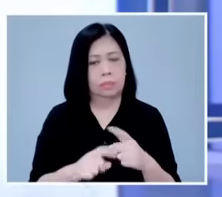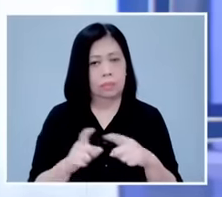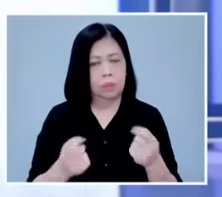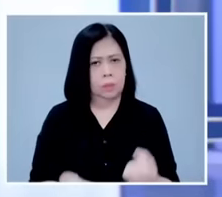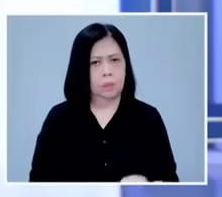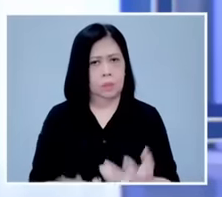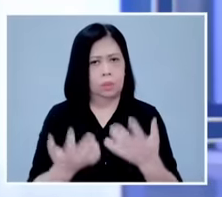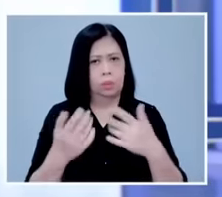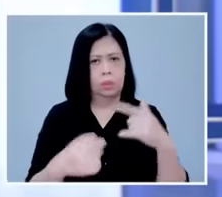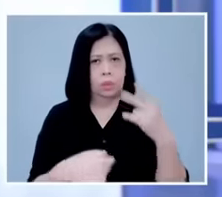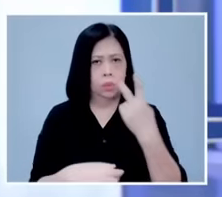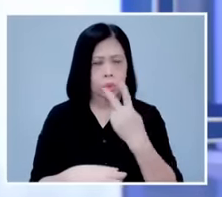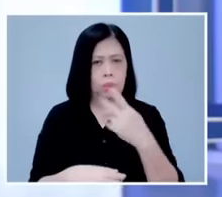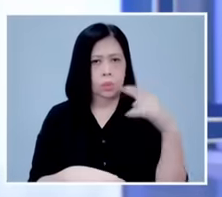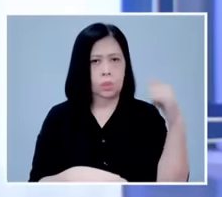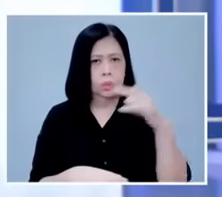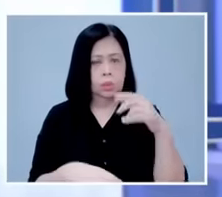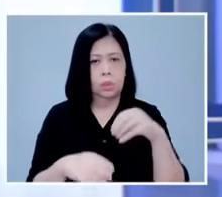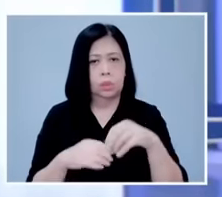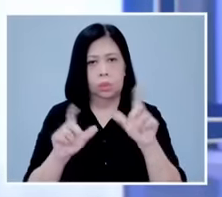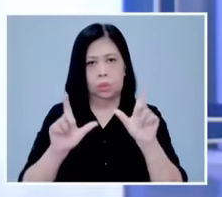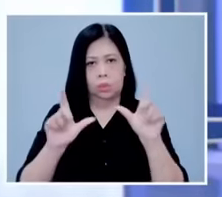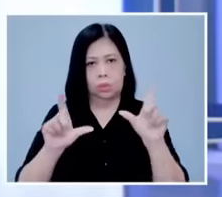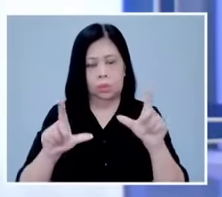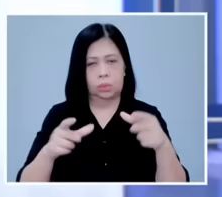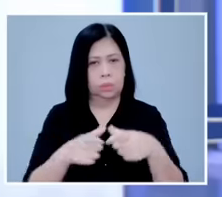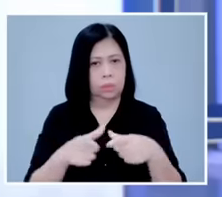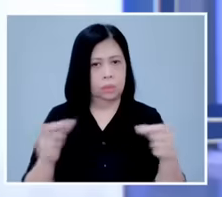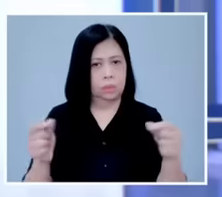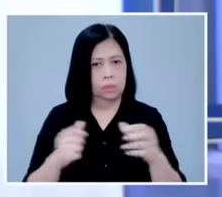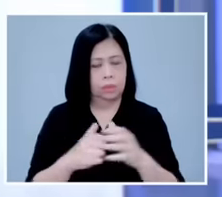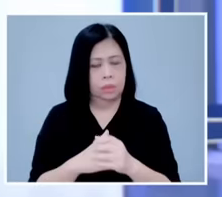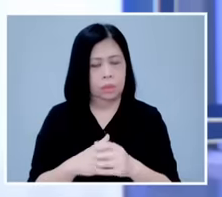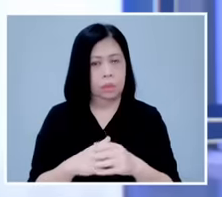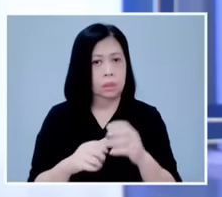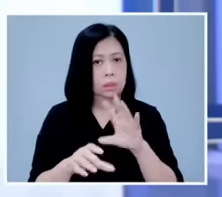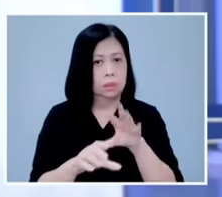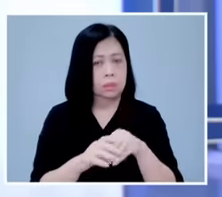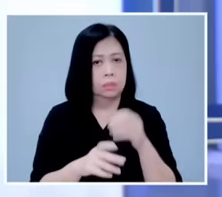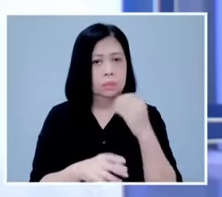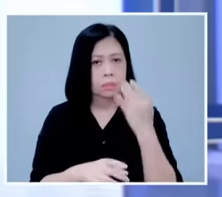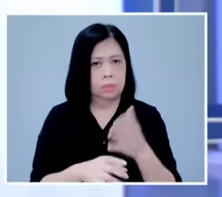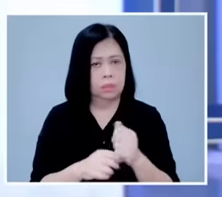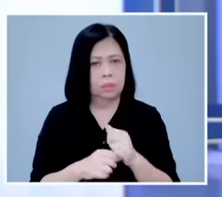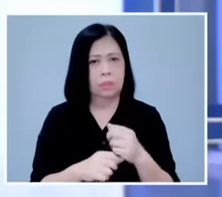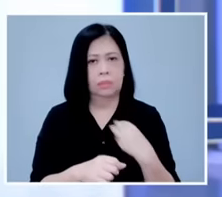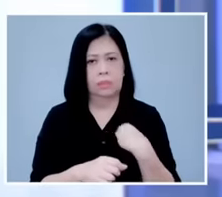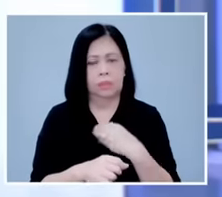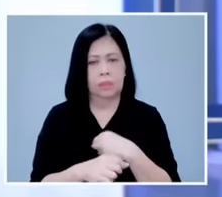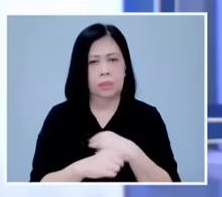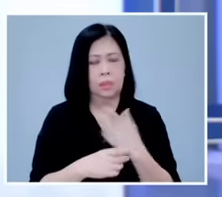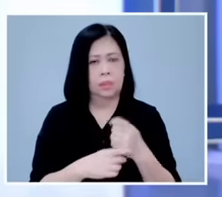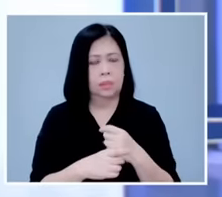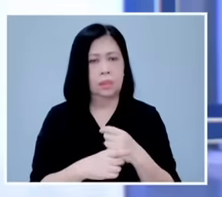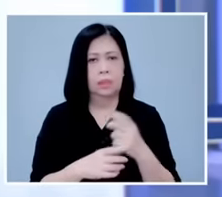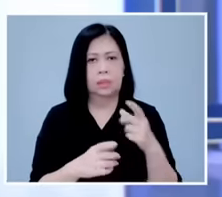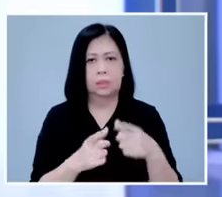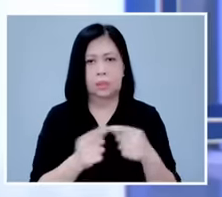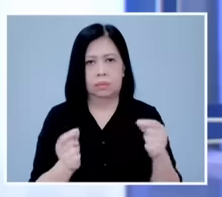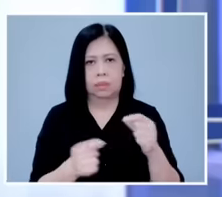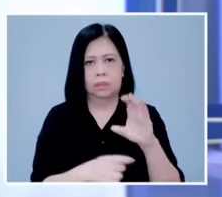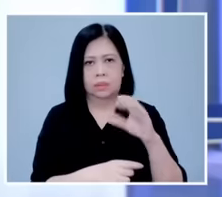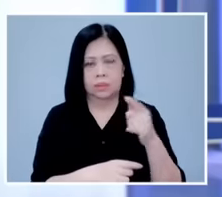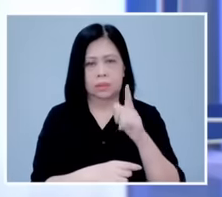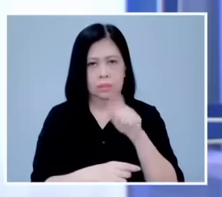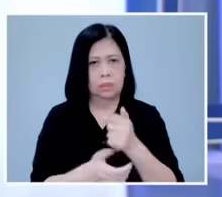dalawang eroplano sa Haneda Airport sa Tokyo, Japan. Kabilang sa mga nasawi ay mga kawanin ng Japan Coast Guard na